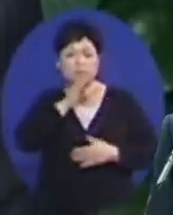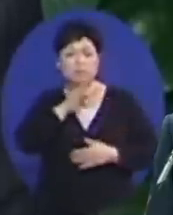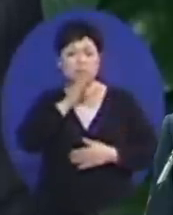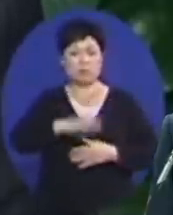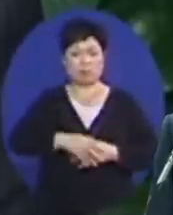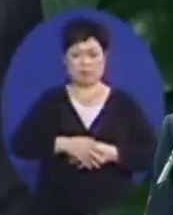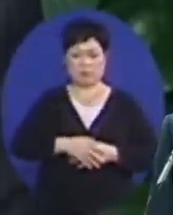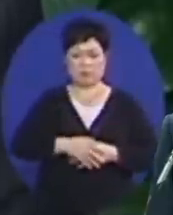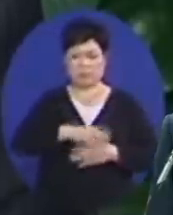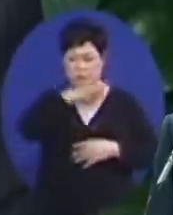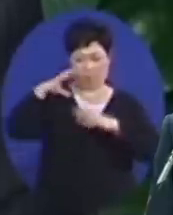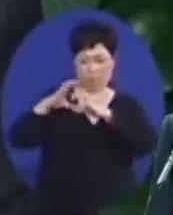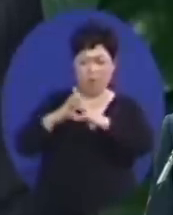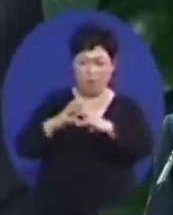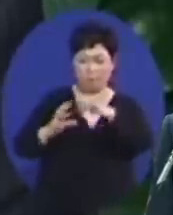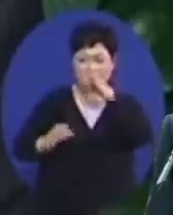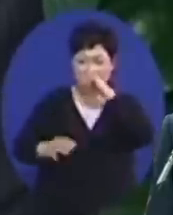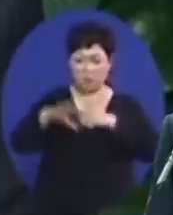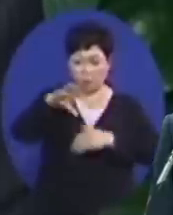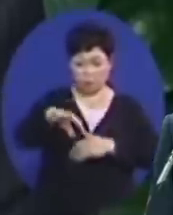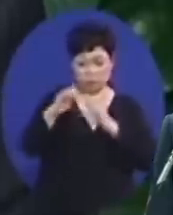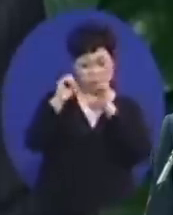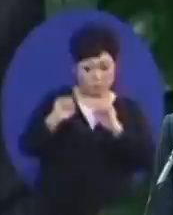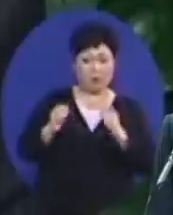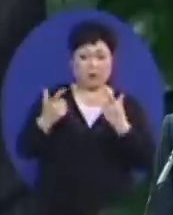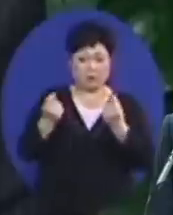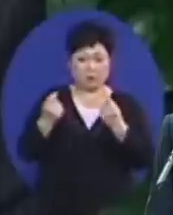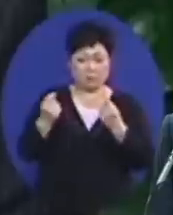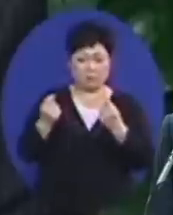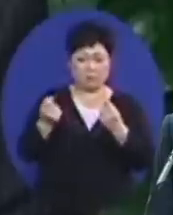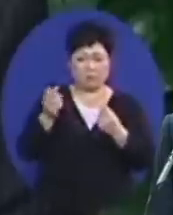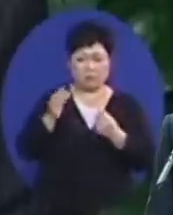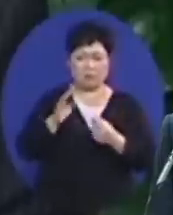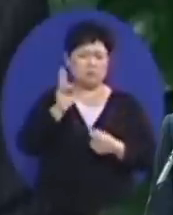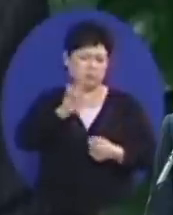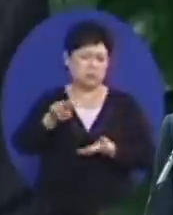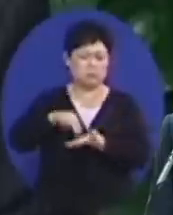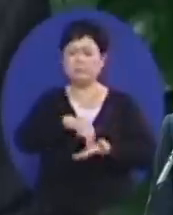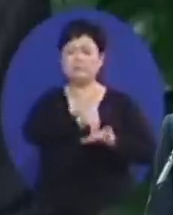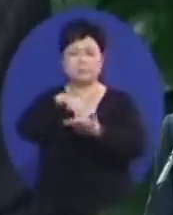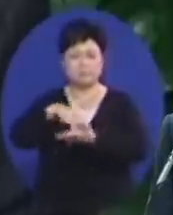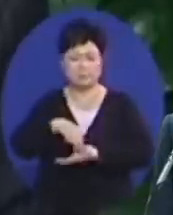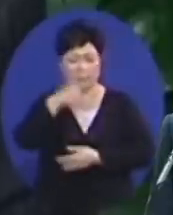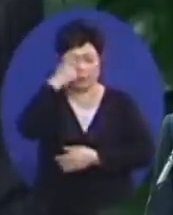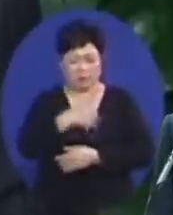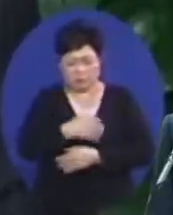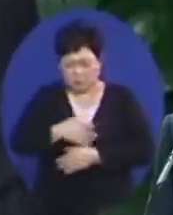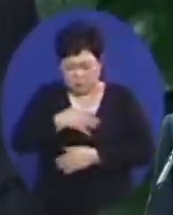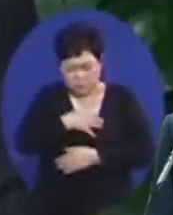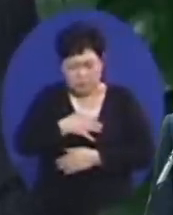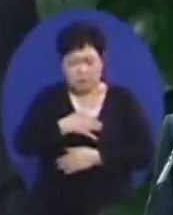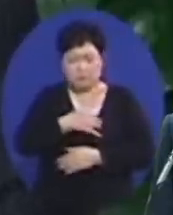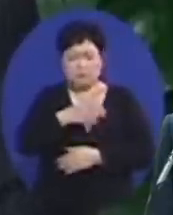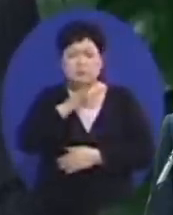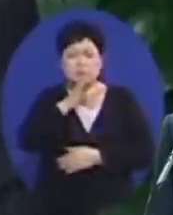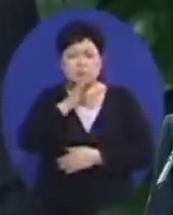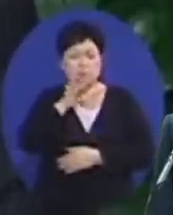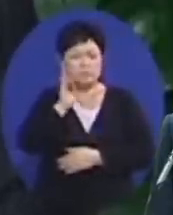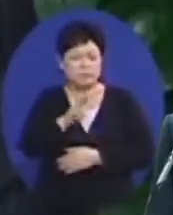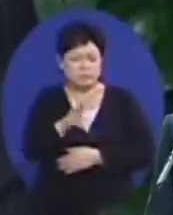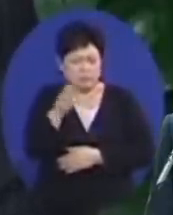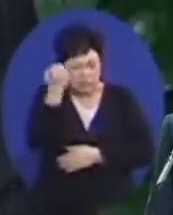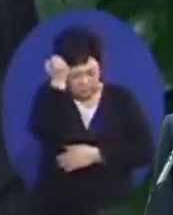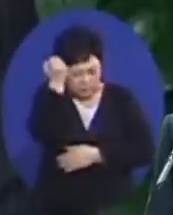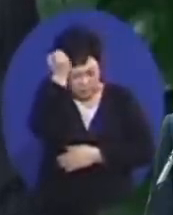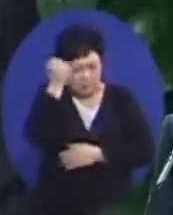위엄이 있는 자리였던 것 같은데 얼마나 고독하고 슬프고 괴로웠기에